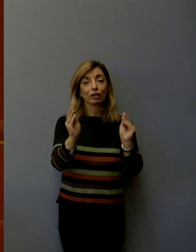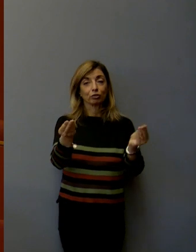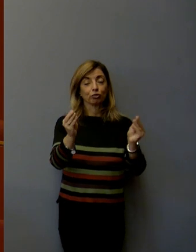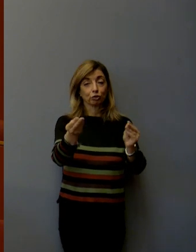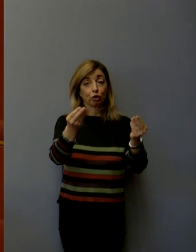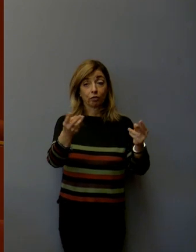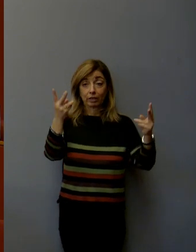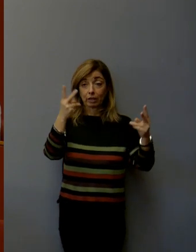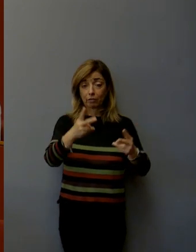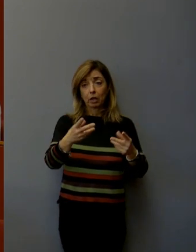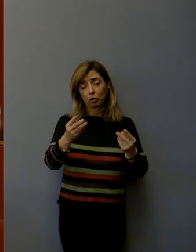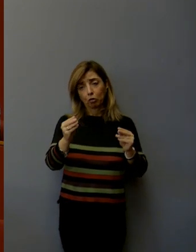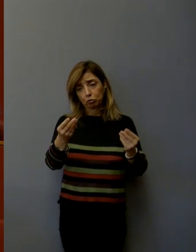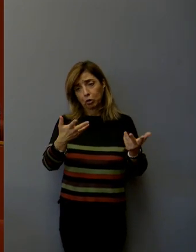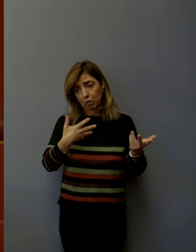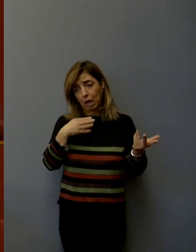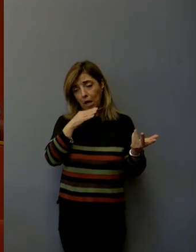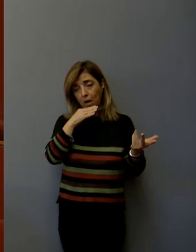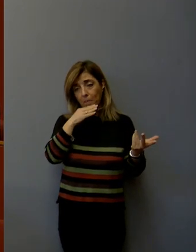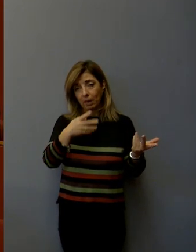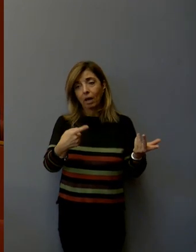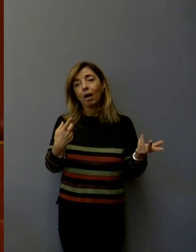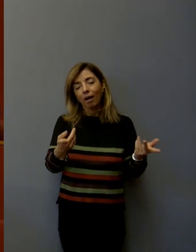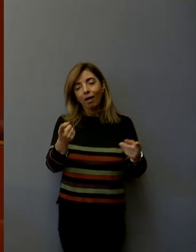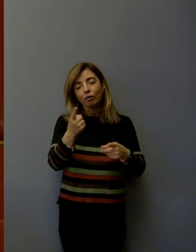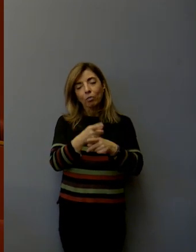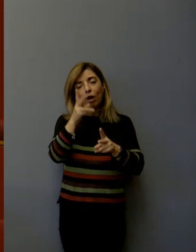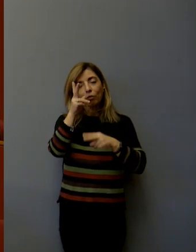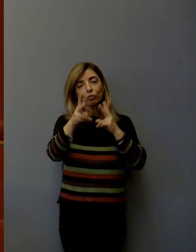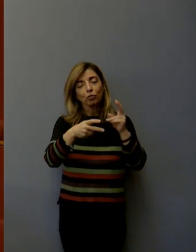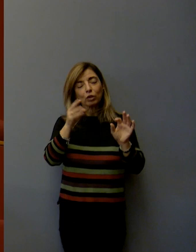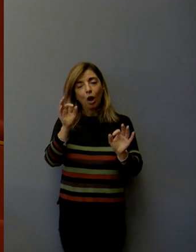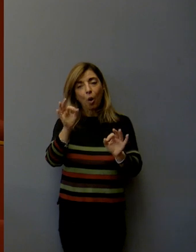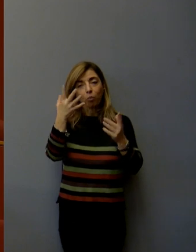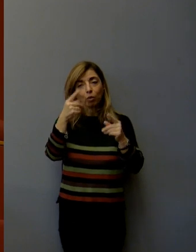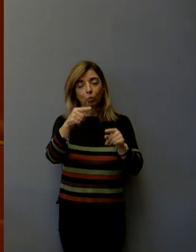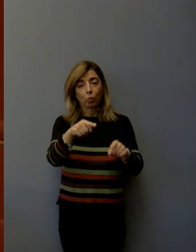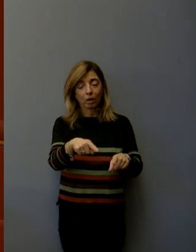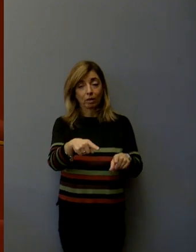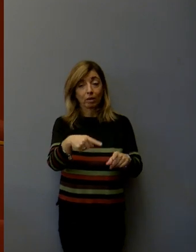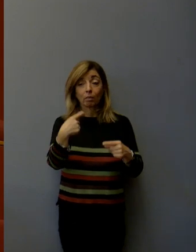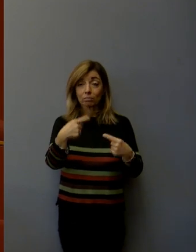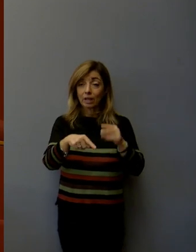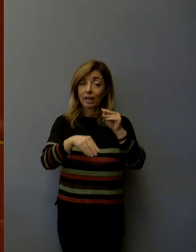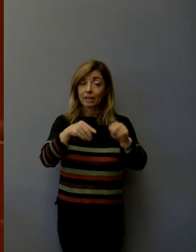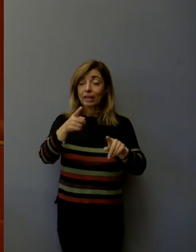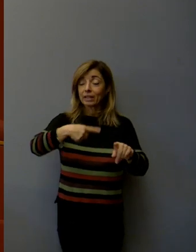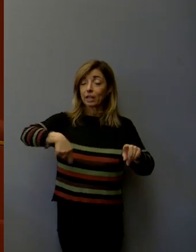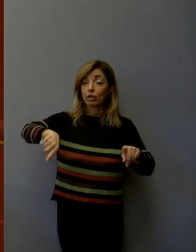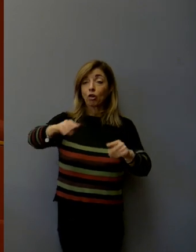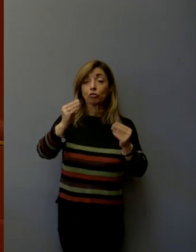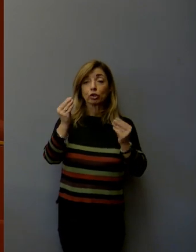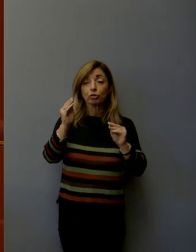sono molti e quindi vale la pena sfruttare questa opportunità e farsi e chiedere ai nostri giovani di produrre